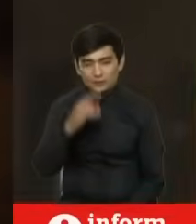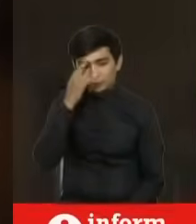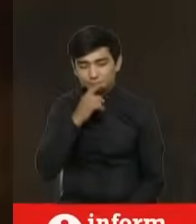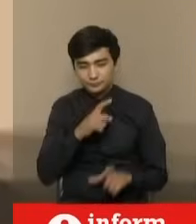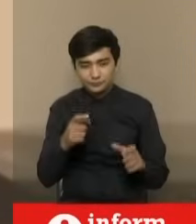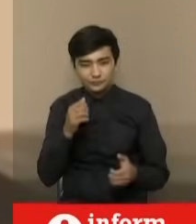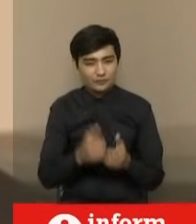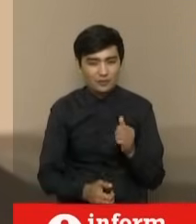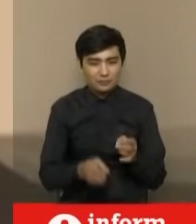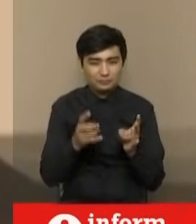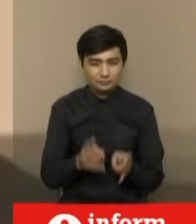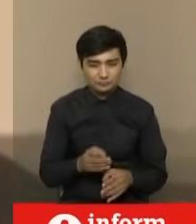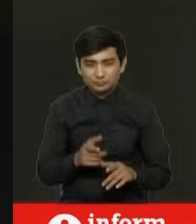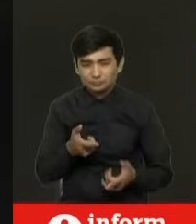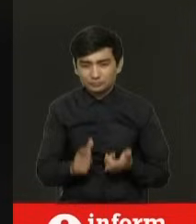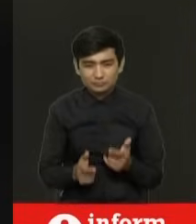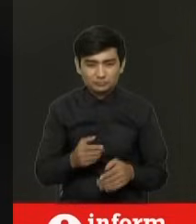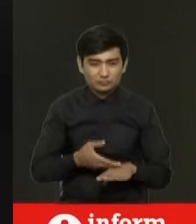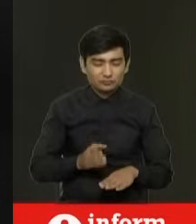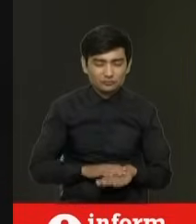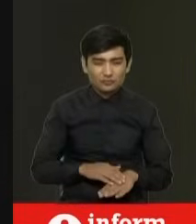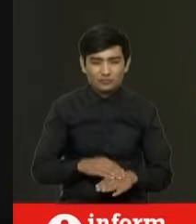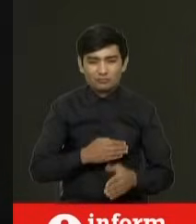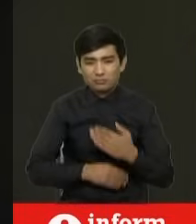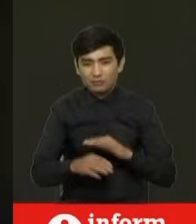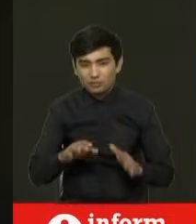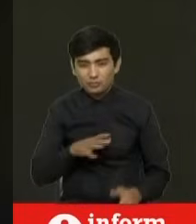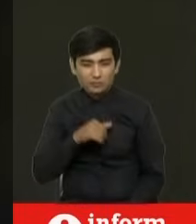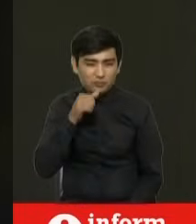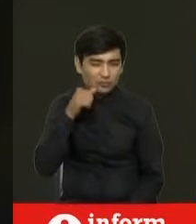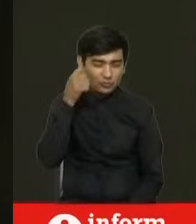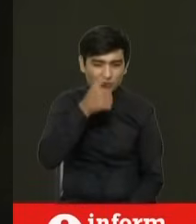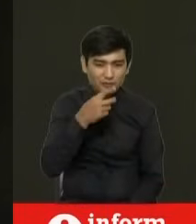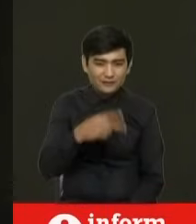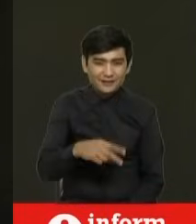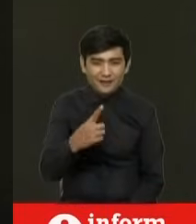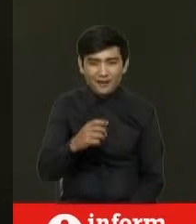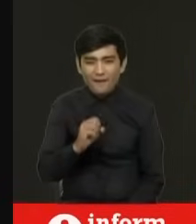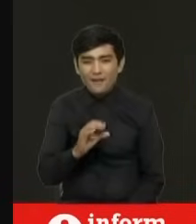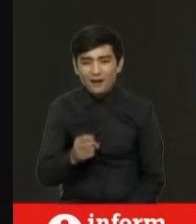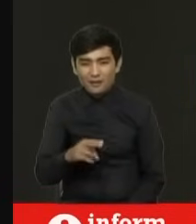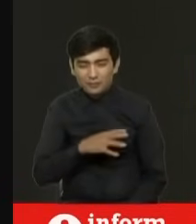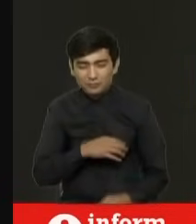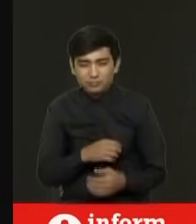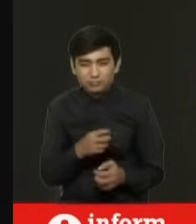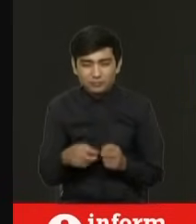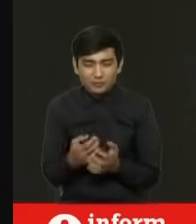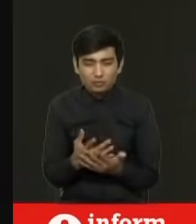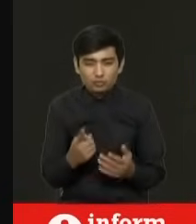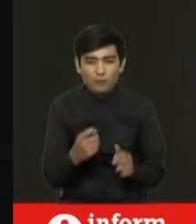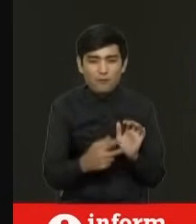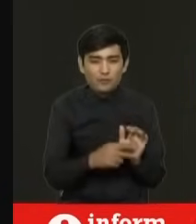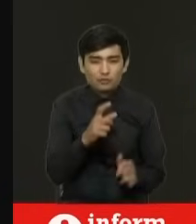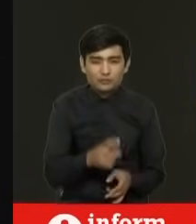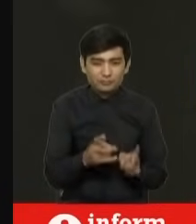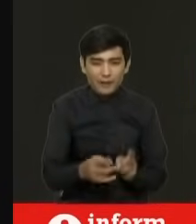Казахстанцы стали чаще получать серьезные травмы на производствах. В прошлом году в результате 21 аварии пострадали 108 человек.